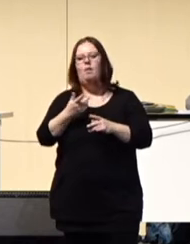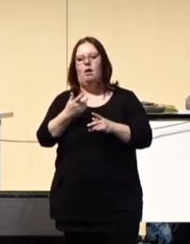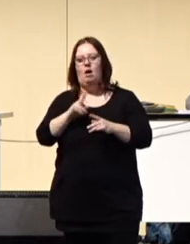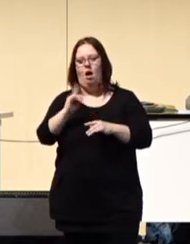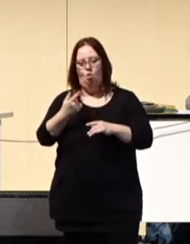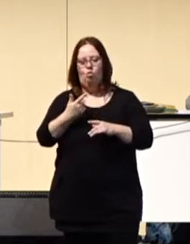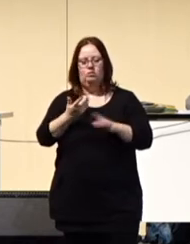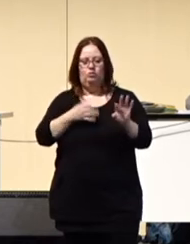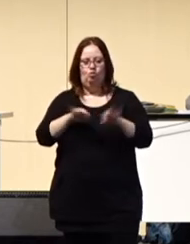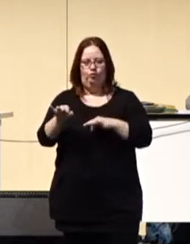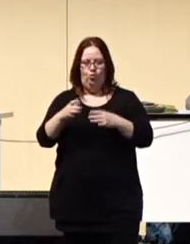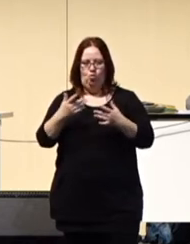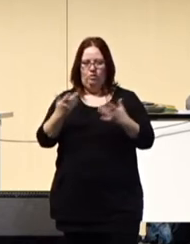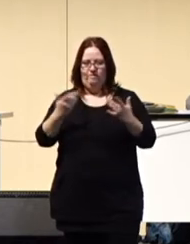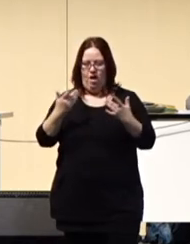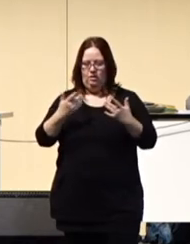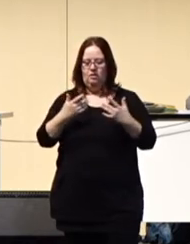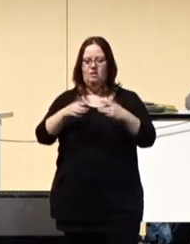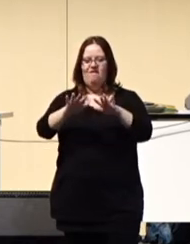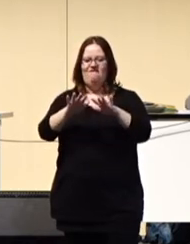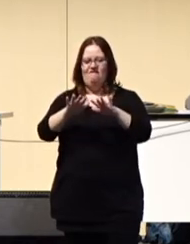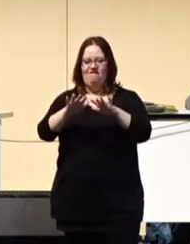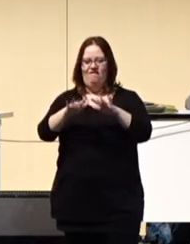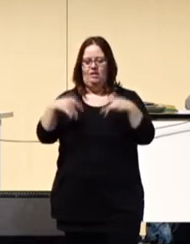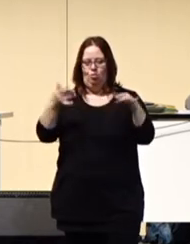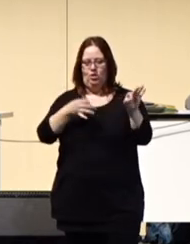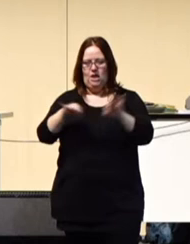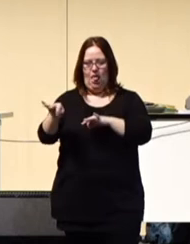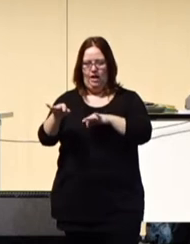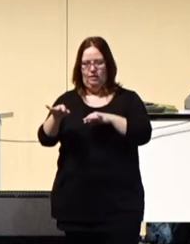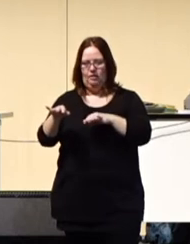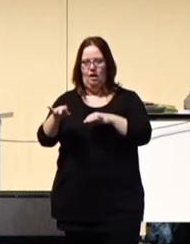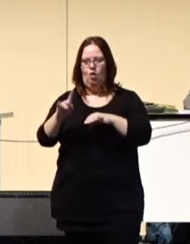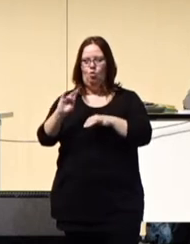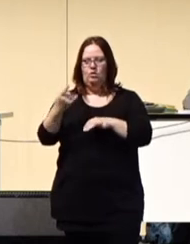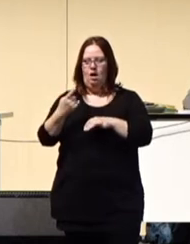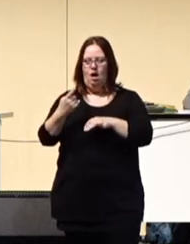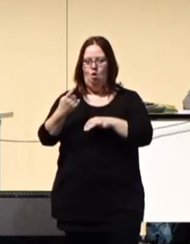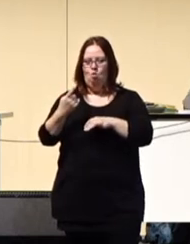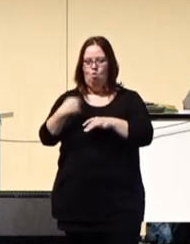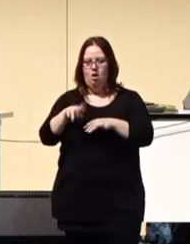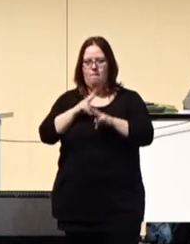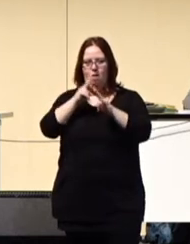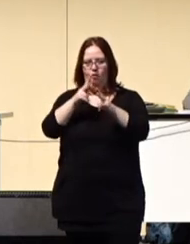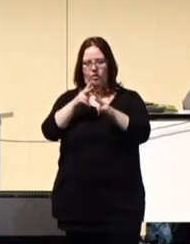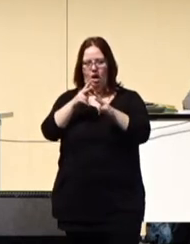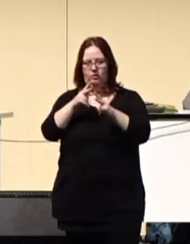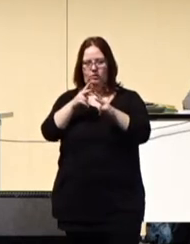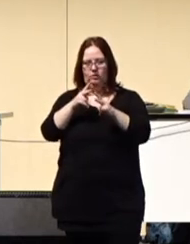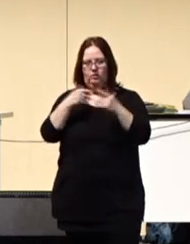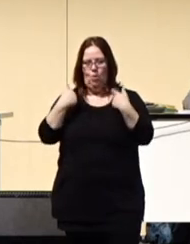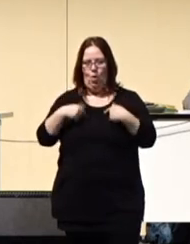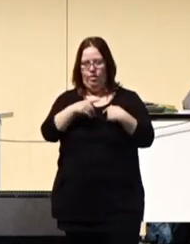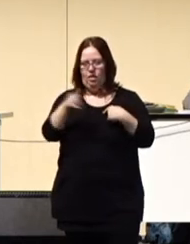auch durchgeführt worden, dass der Versammlungsleiter bzw. die von ihm beauftragten Ordner